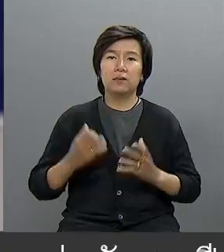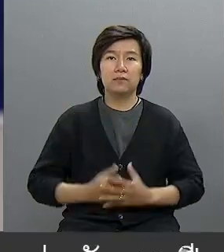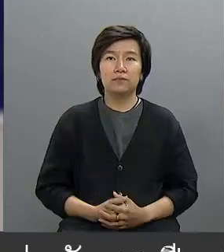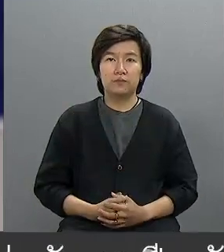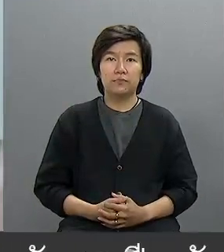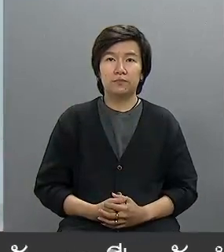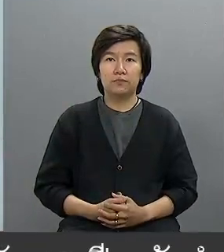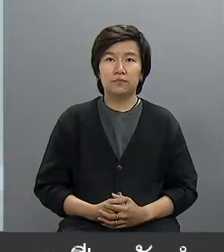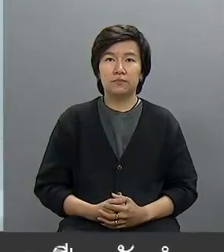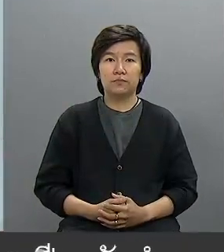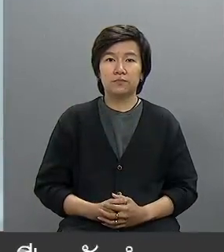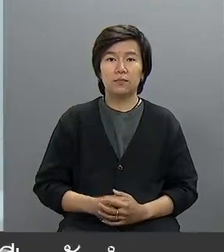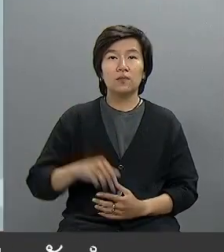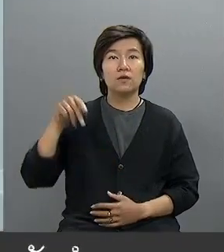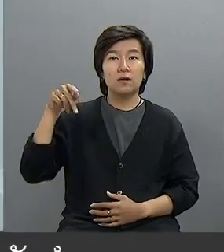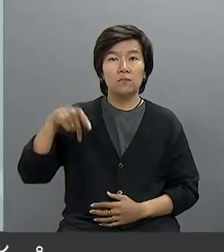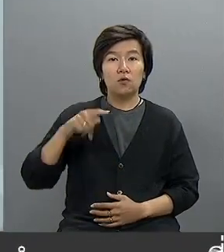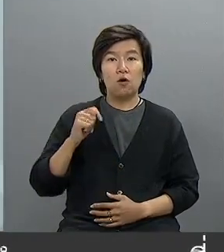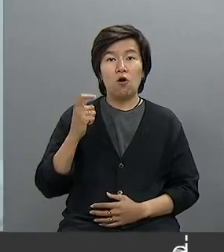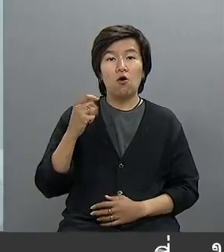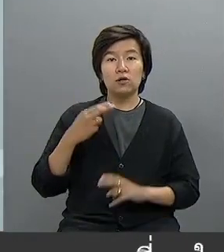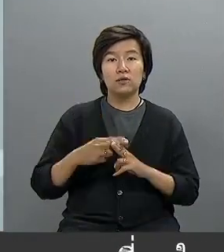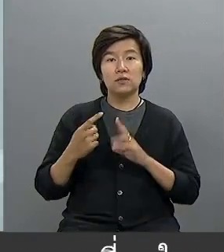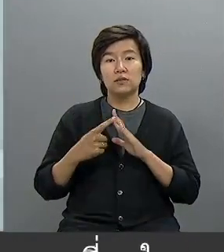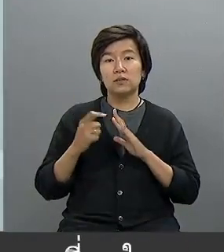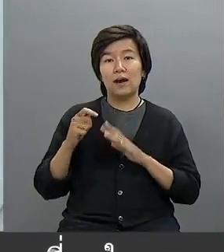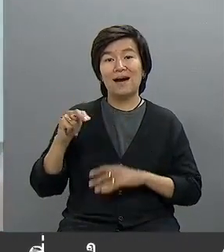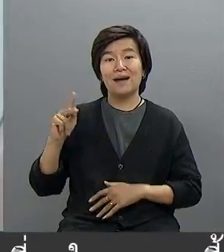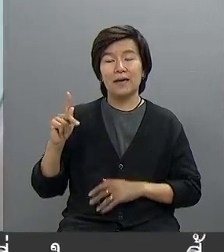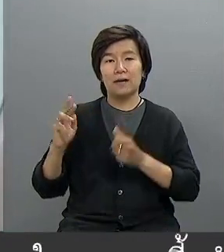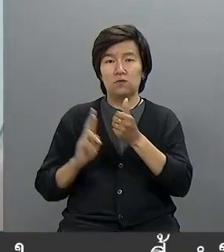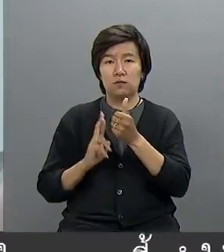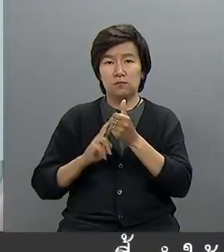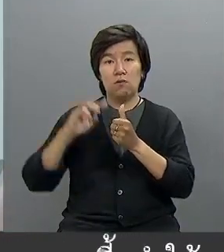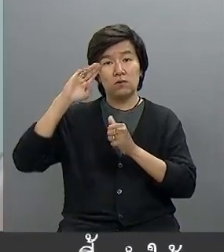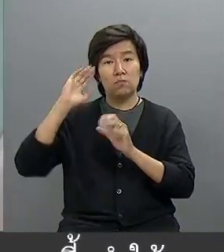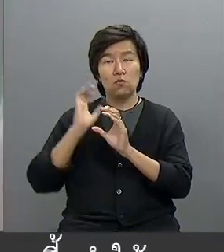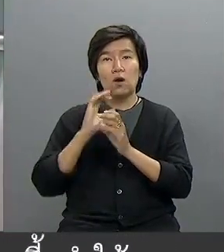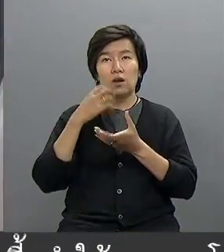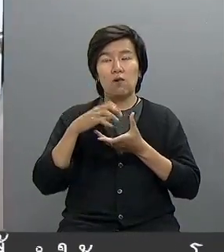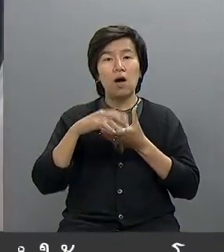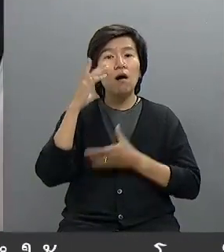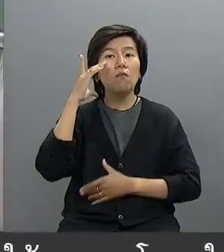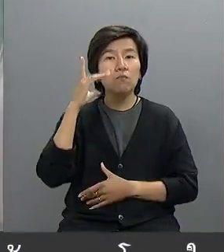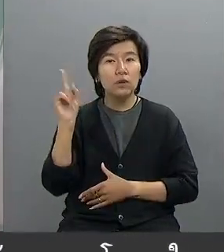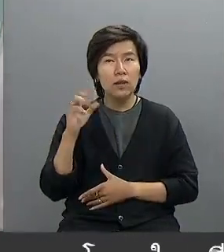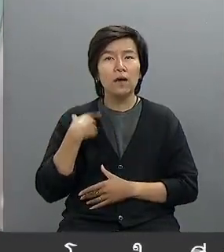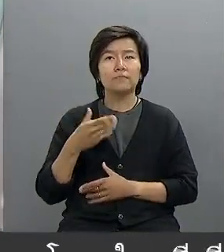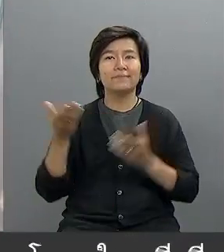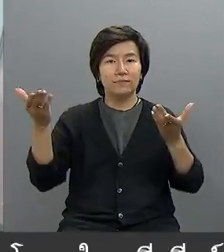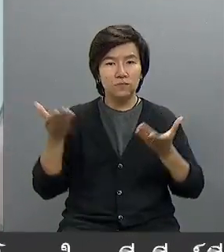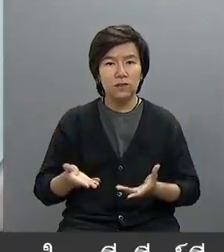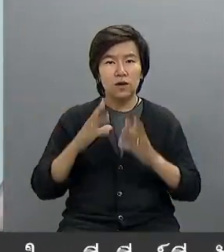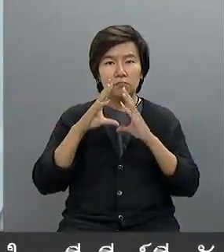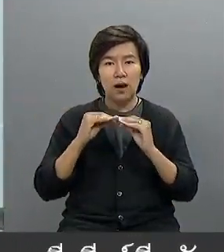พันตำรวจเอกอเนกเตาสุภาพรองผู้บังคับการปราบปรามเปิดเผยว่าวันพรุ่งนี้จะเรียกประชุมชุดสืบสวนสอบสวนใน